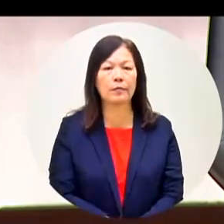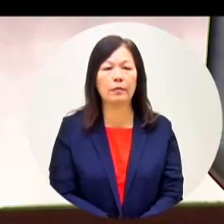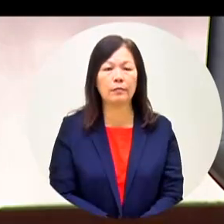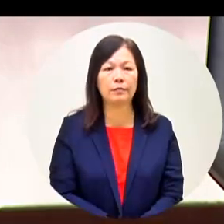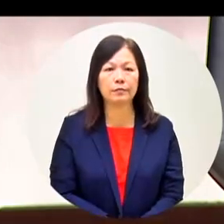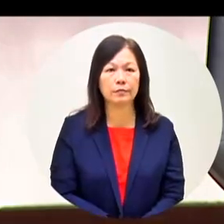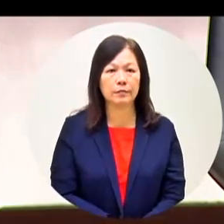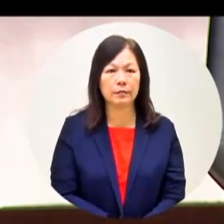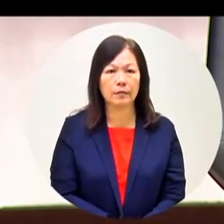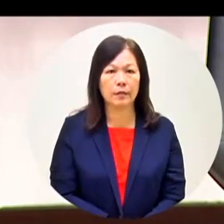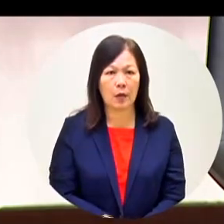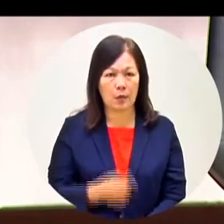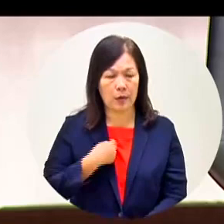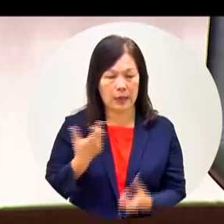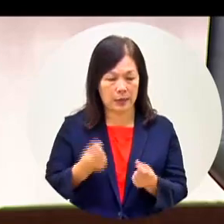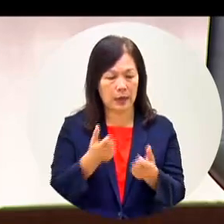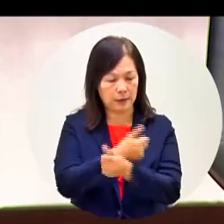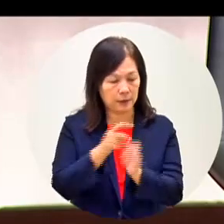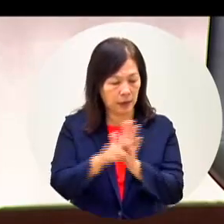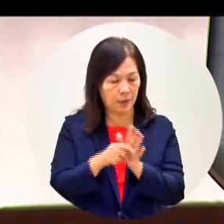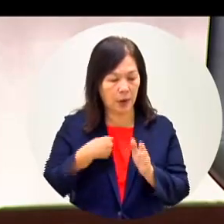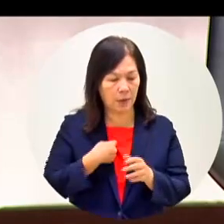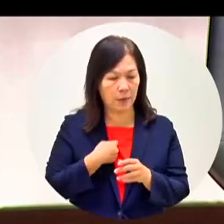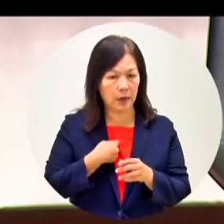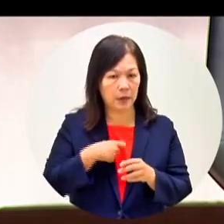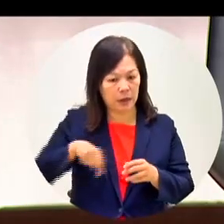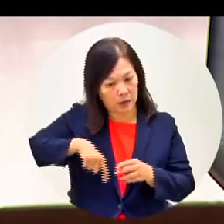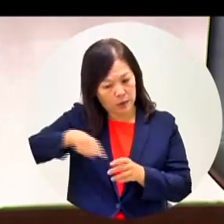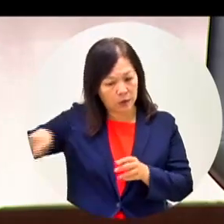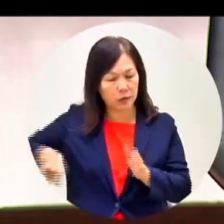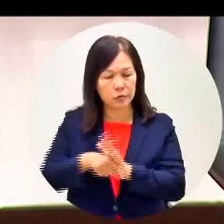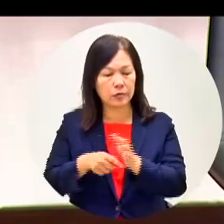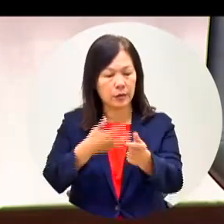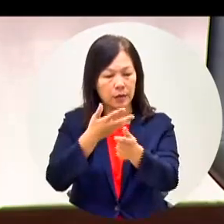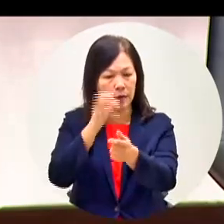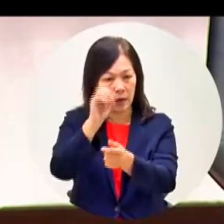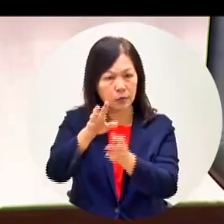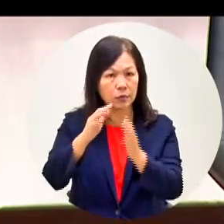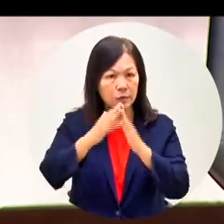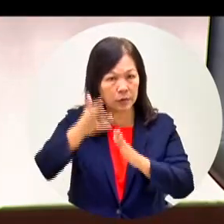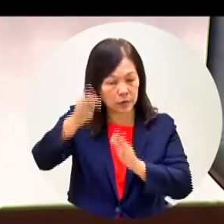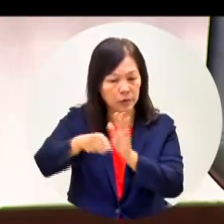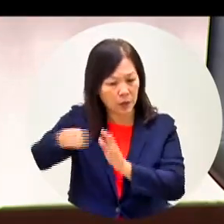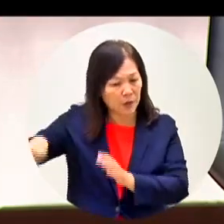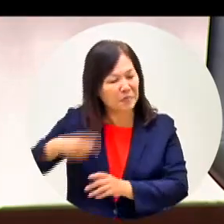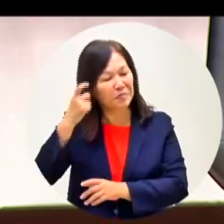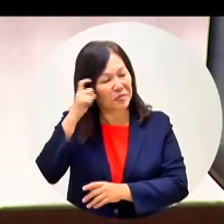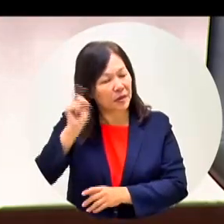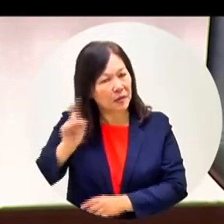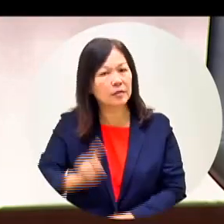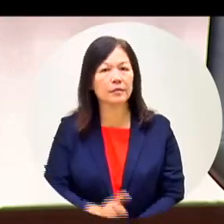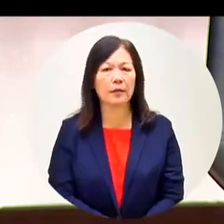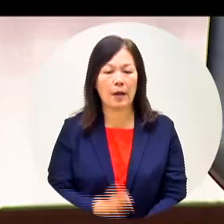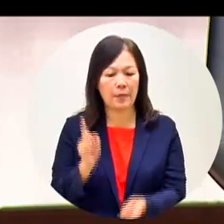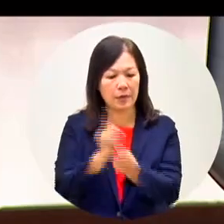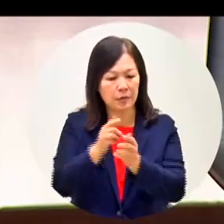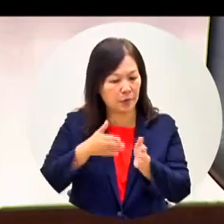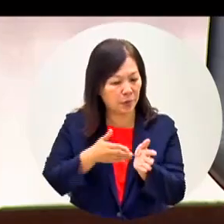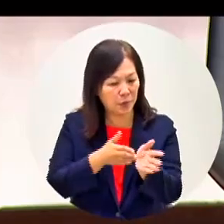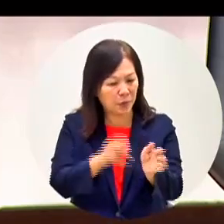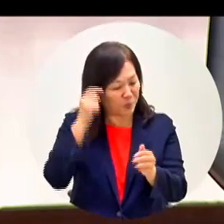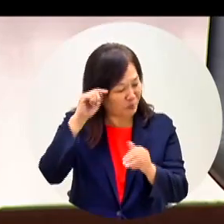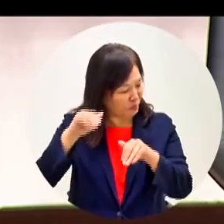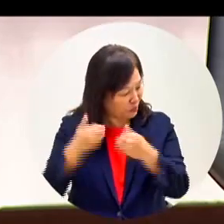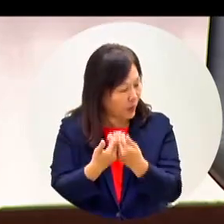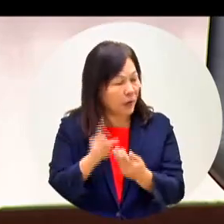选区的选民让市长听到当地的民众对于二阶轻轨反弹声浪非常之大，因